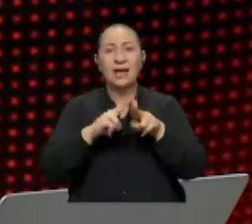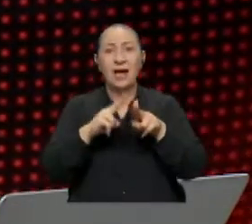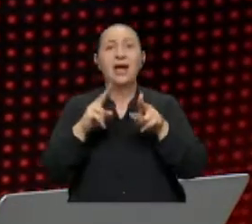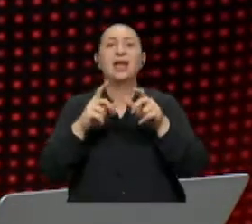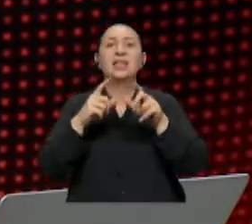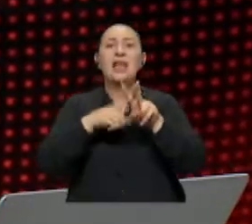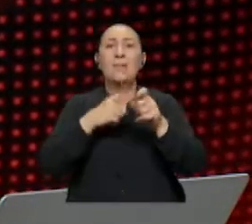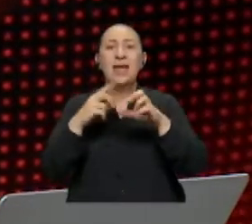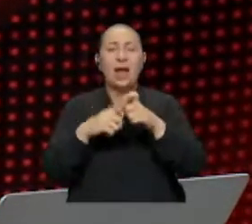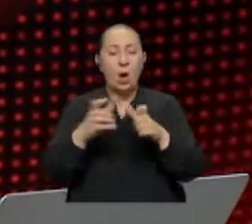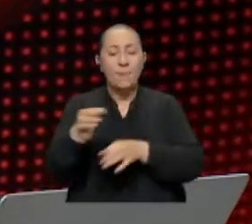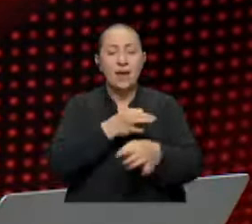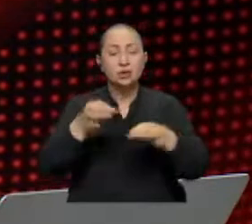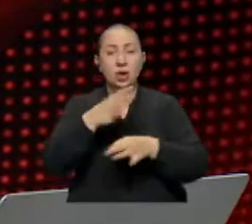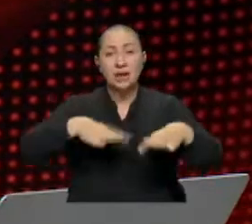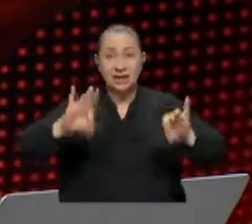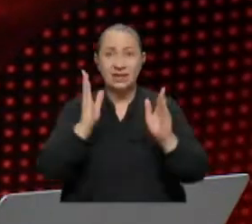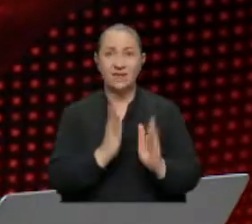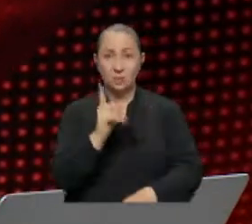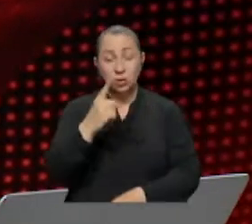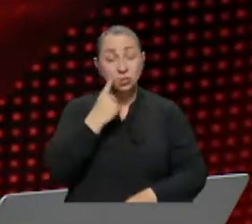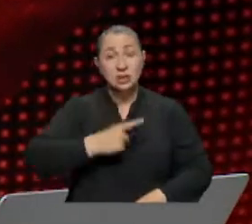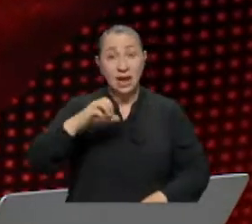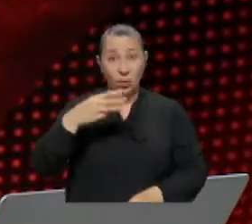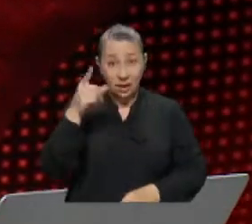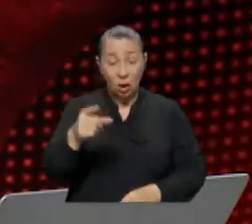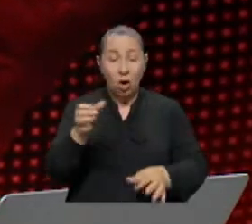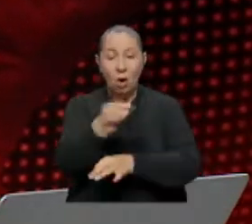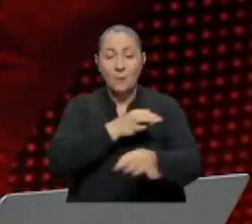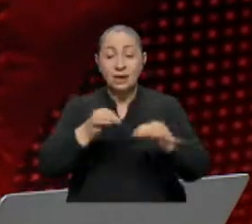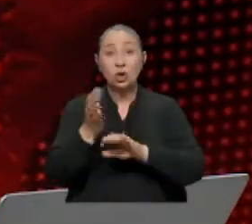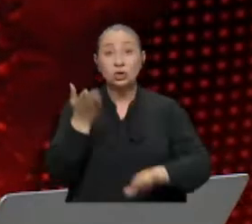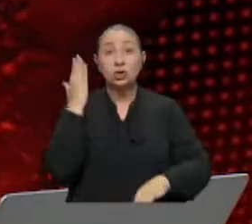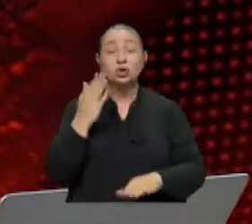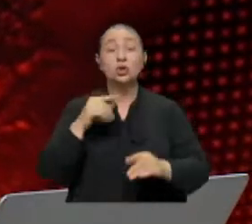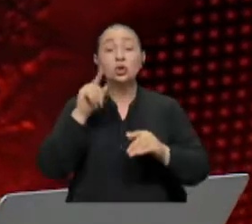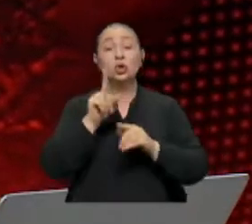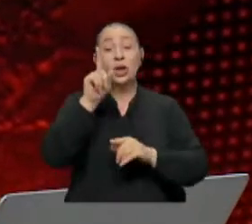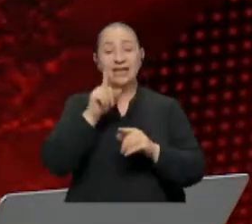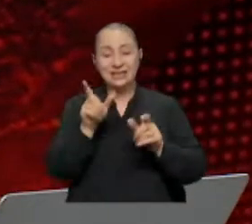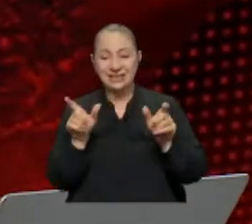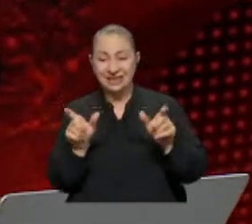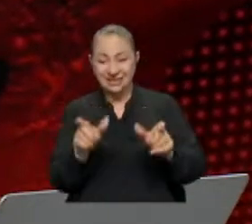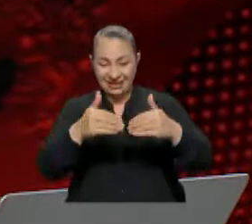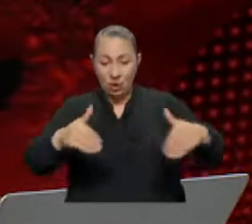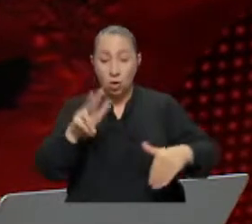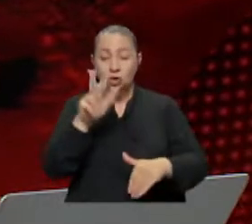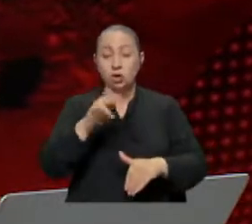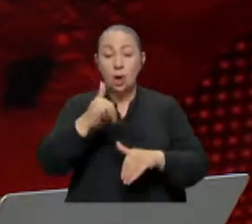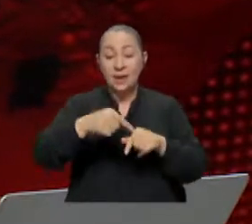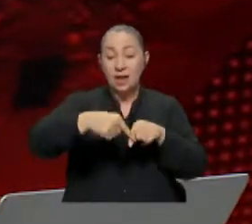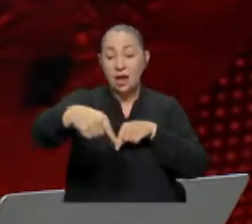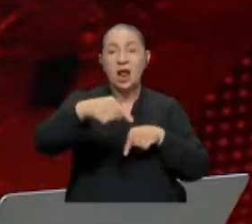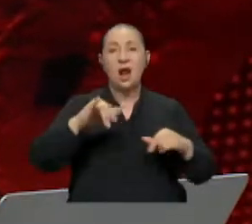karşı operasyon hazırlıkları devam ediyor. Cumhurbaşkanı Erdoğan, operasyon öncesi güney sınırlarımızın 30 kilometre